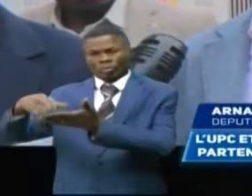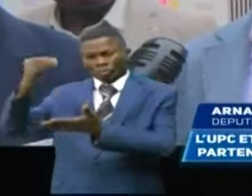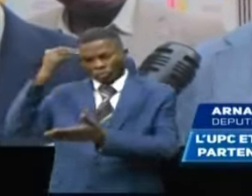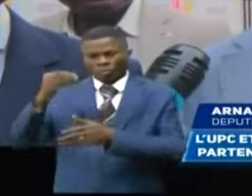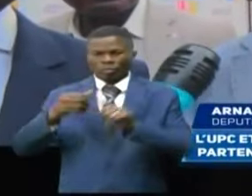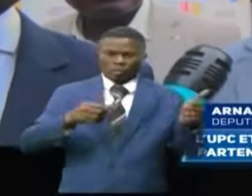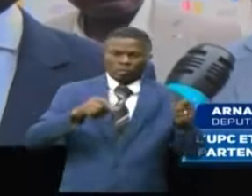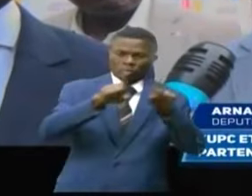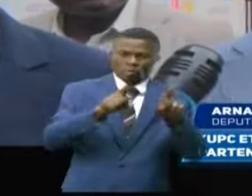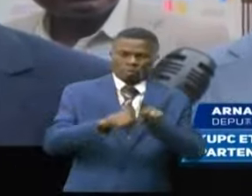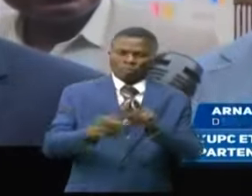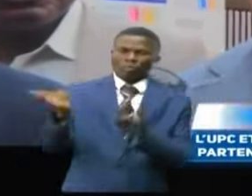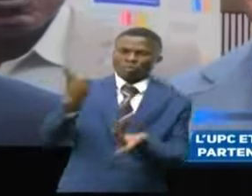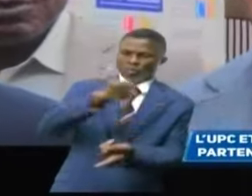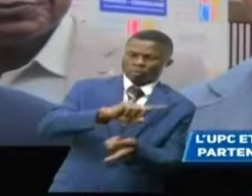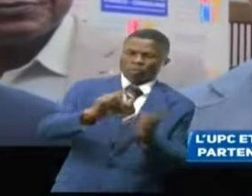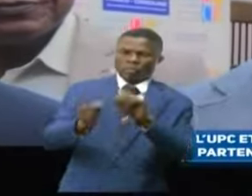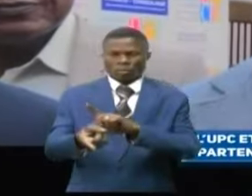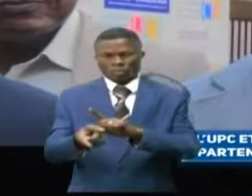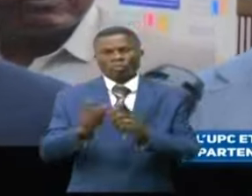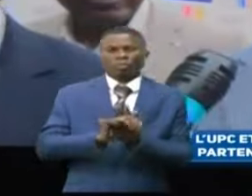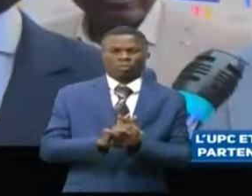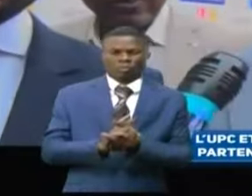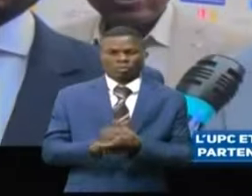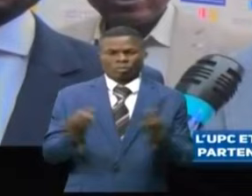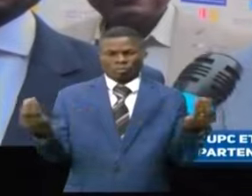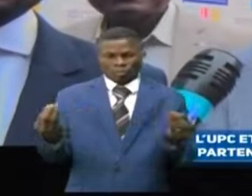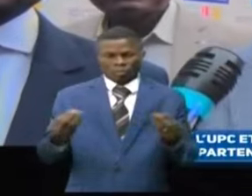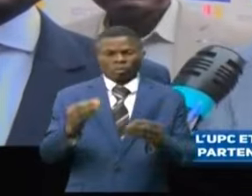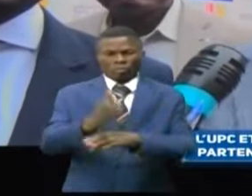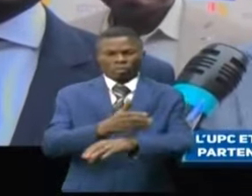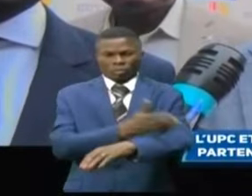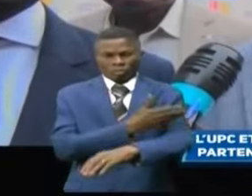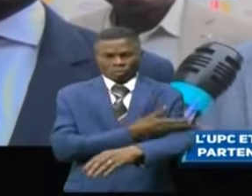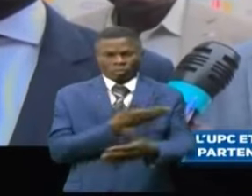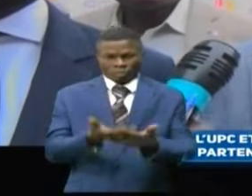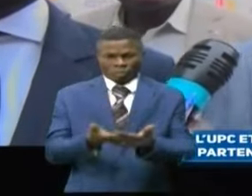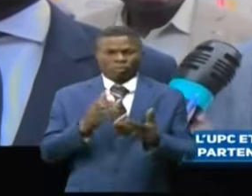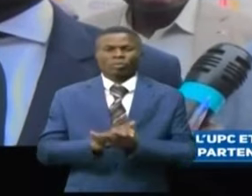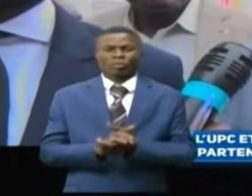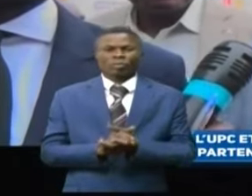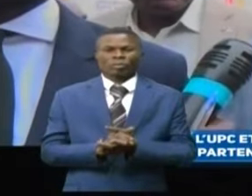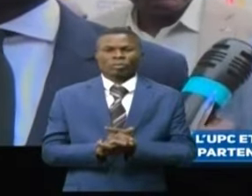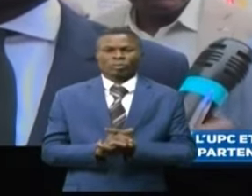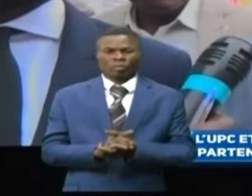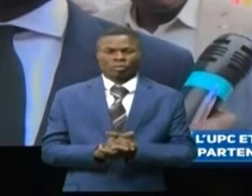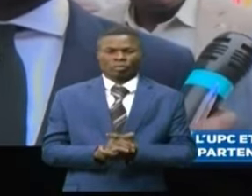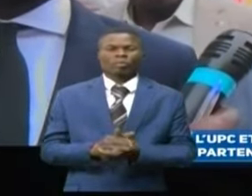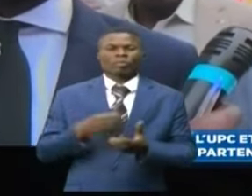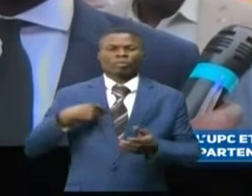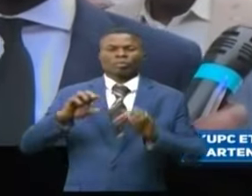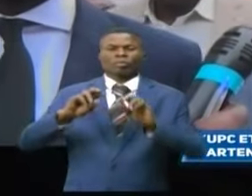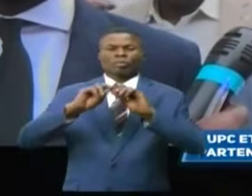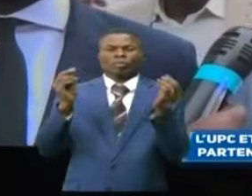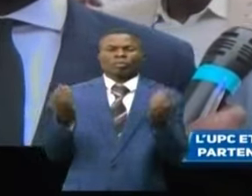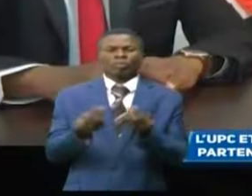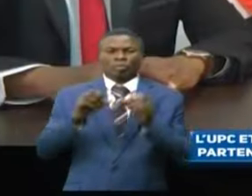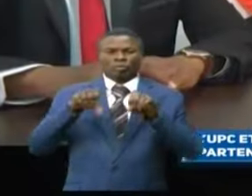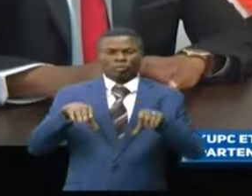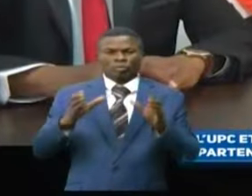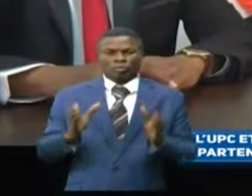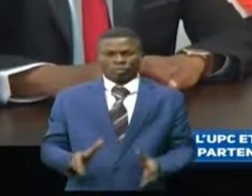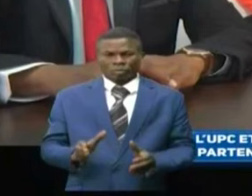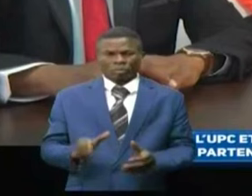et notamment comment les savoirs médicaux peuvent ici être parfaitement adaptés à la société congolaise.